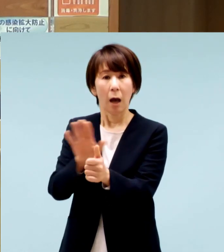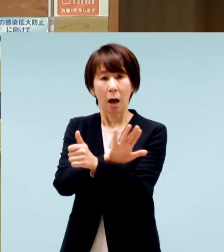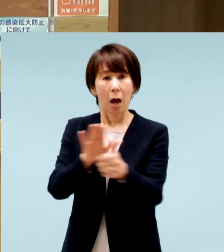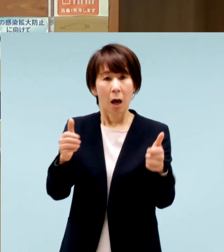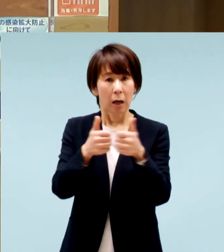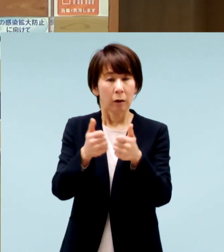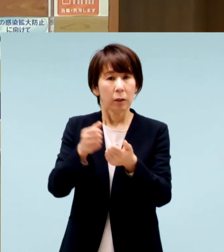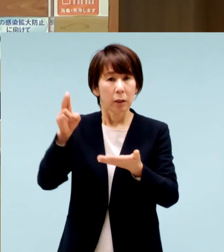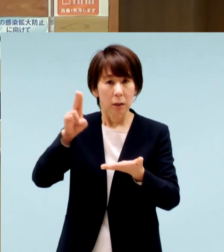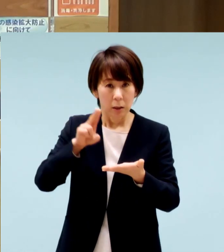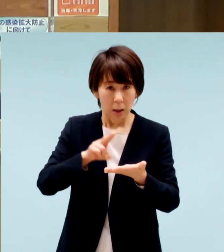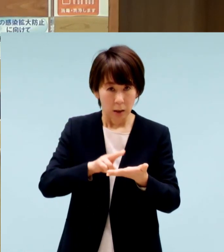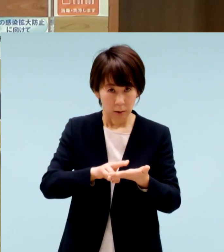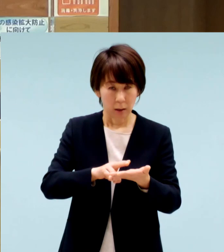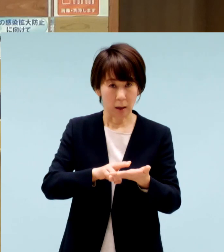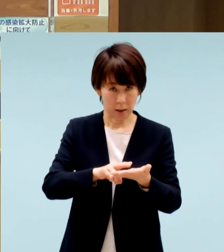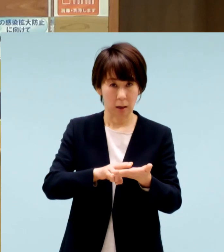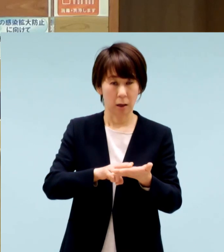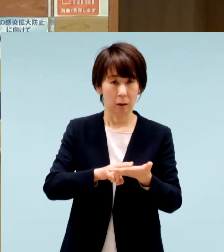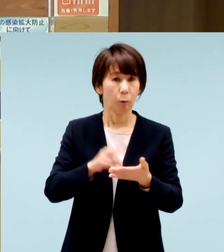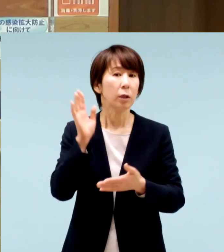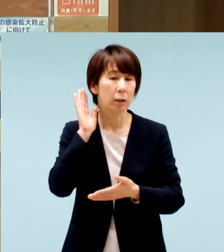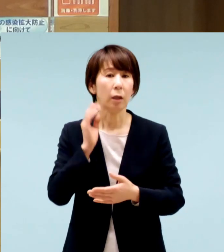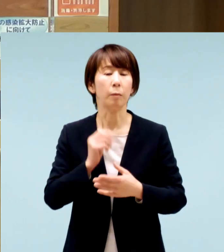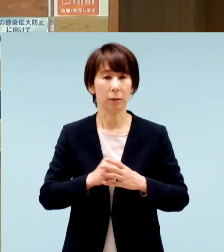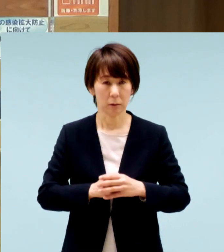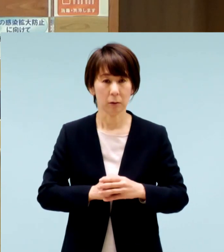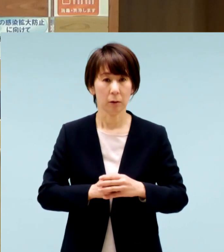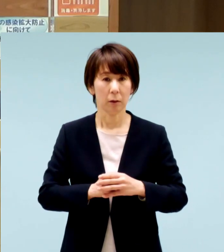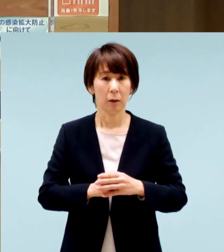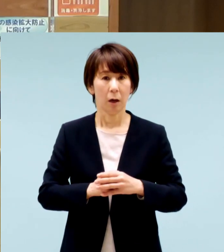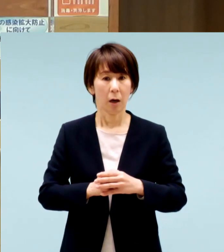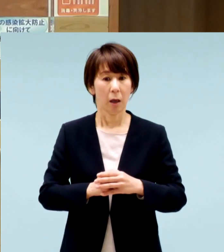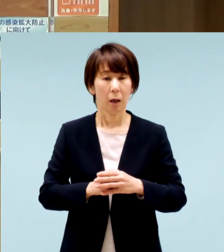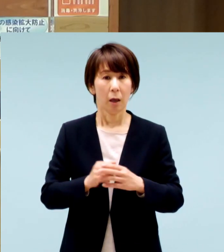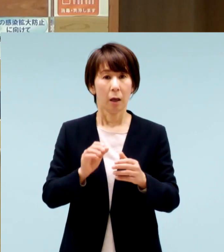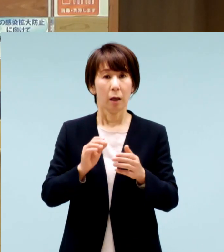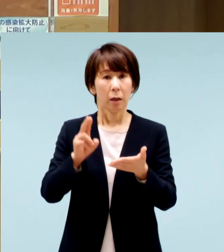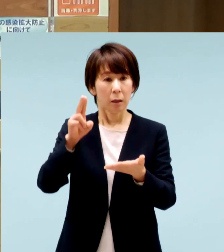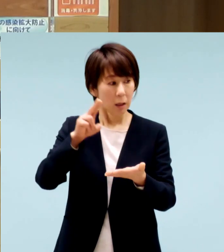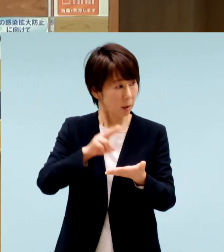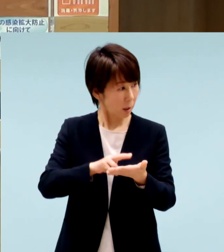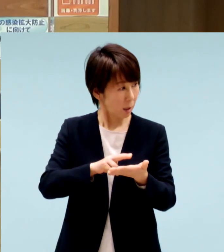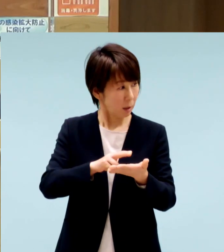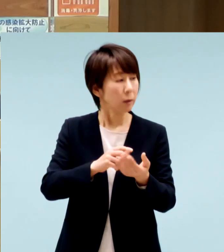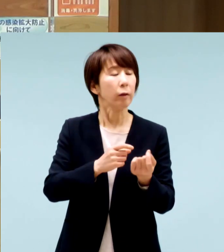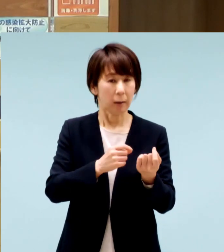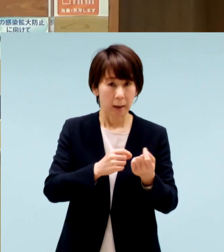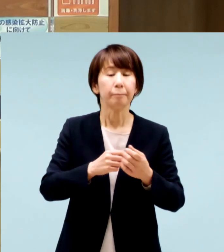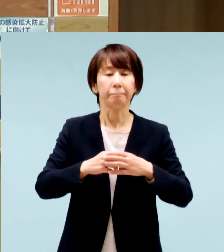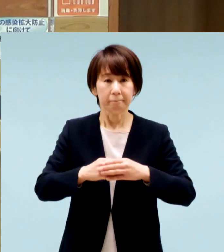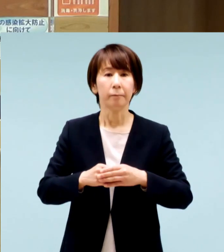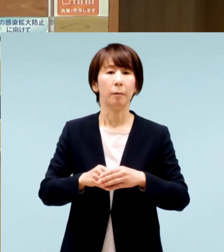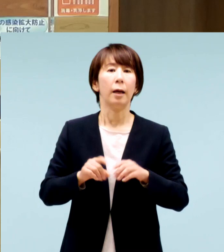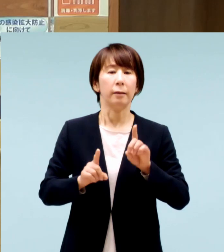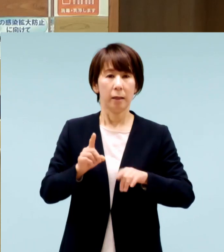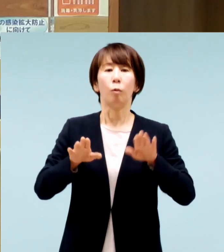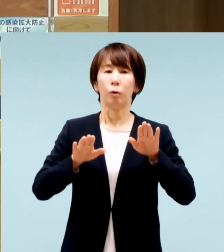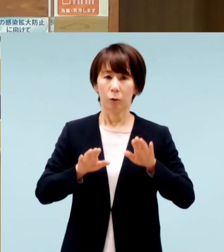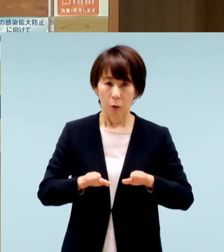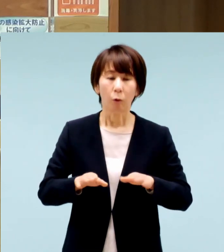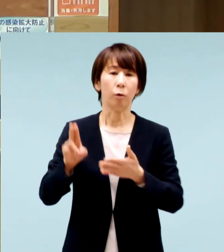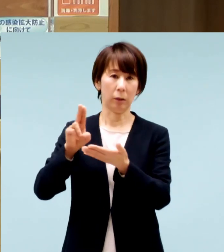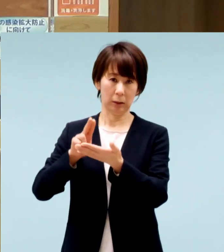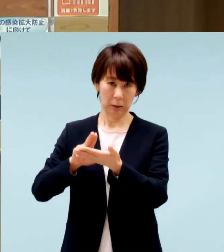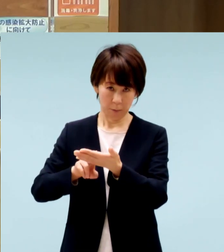というふうに承知をしています、まあ、おそらくもう閣議あったんですかね、あの本日とお伺いしてますけれ